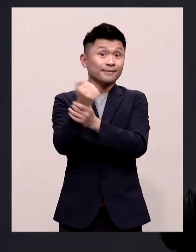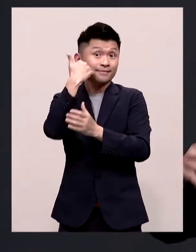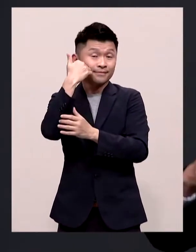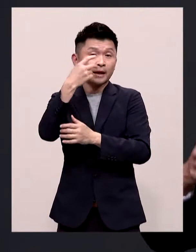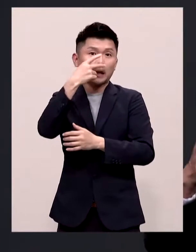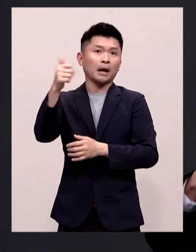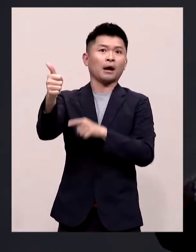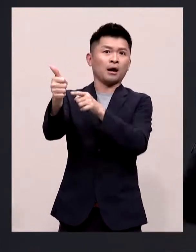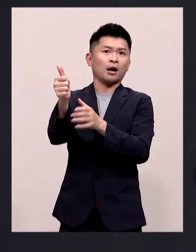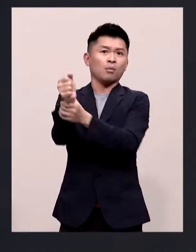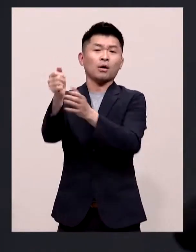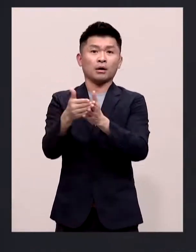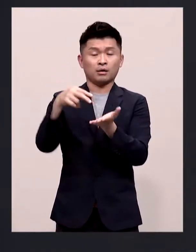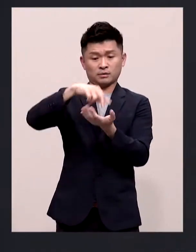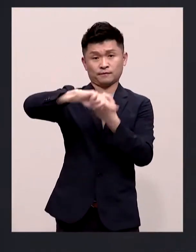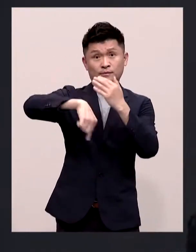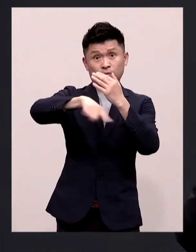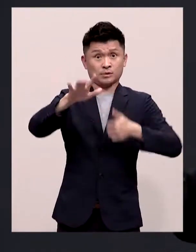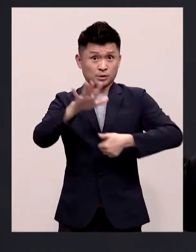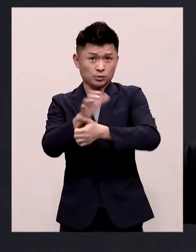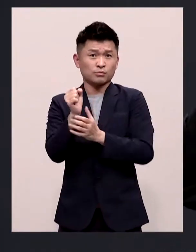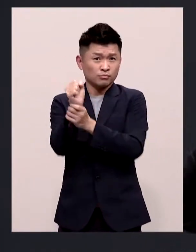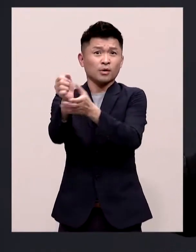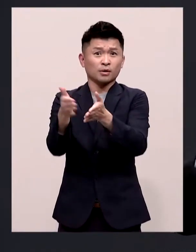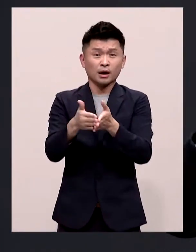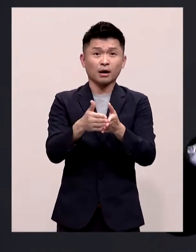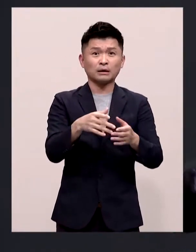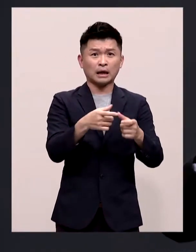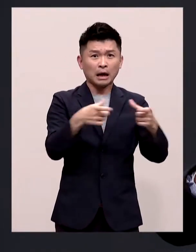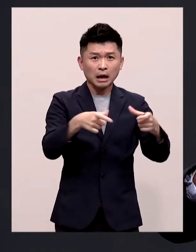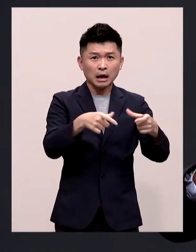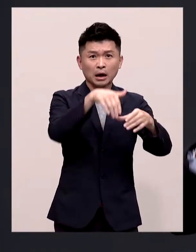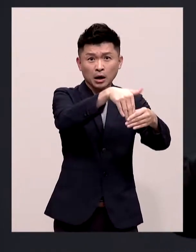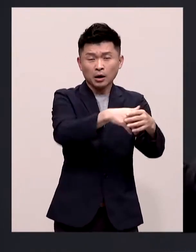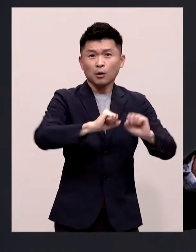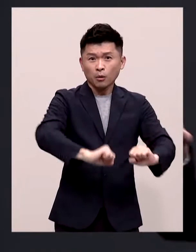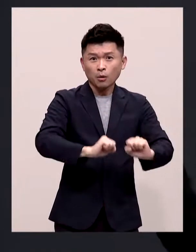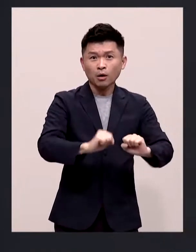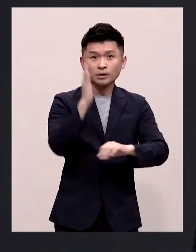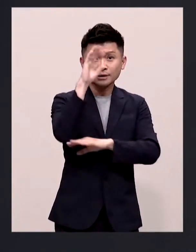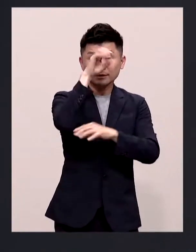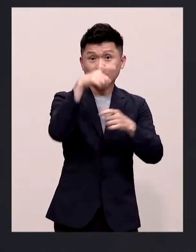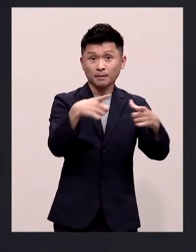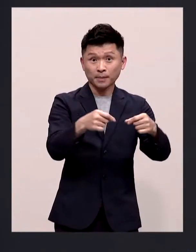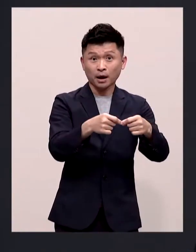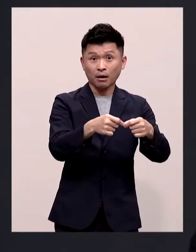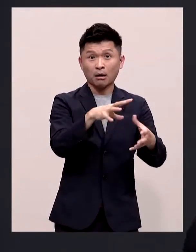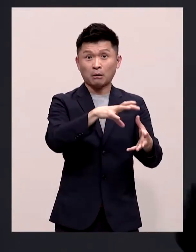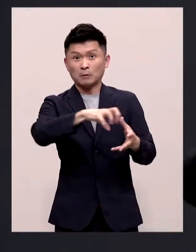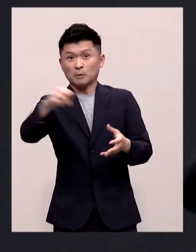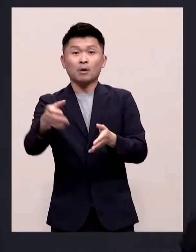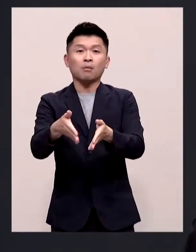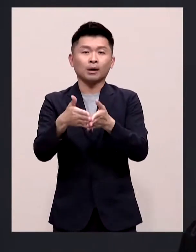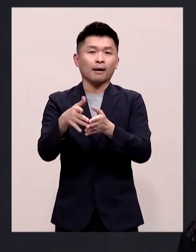這個小黨的區域理會是要投民進黨的結果你把我們為他可以換名的政黨票都給他投資這是真的